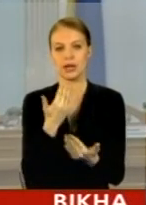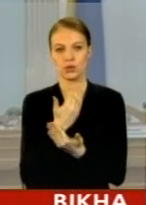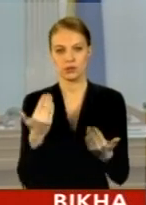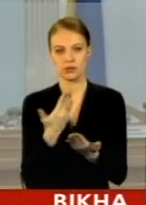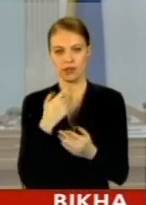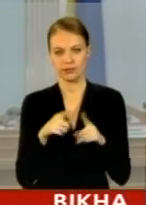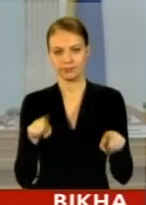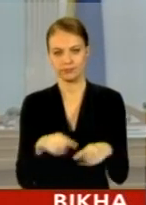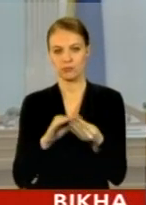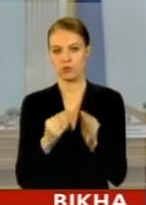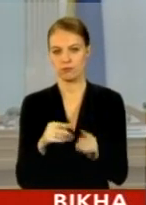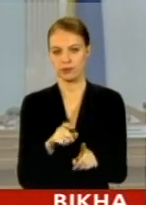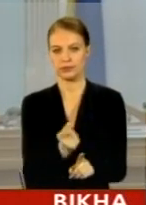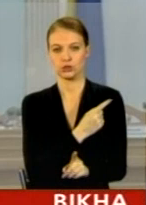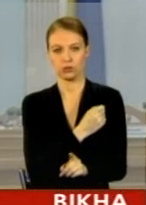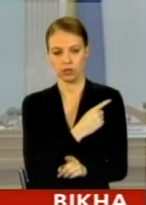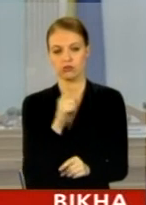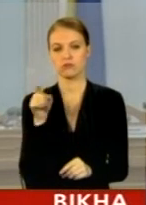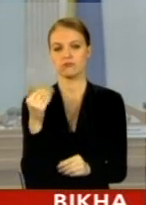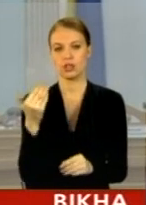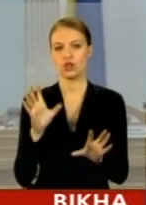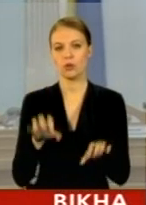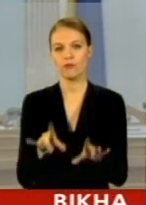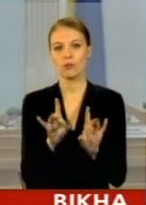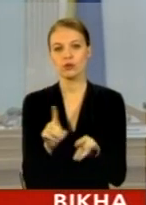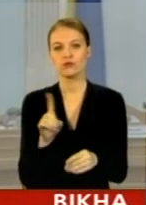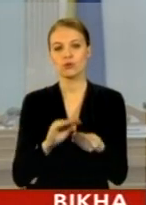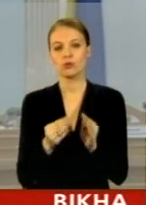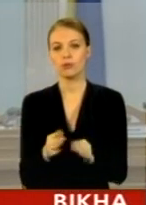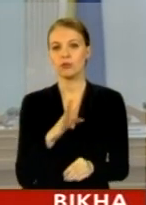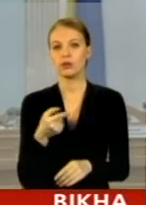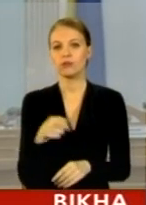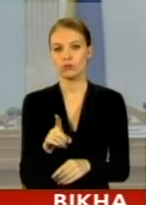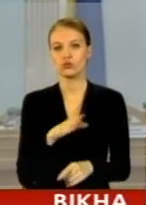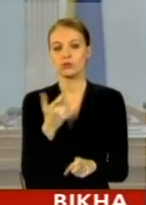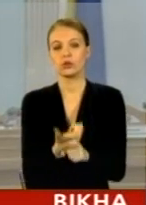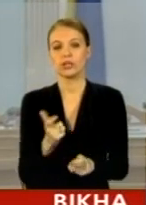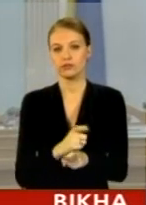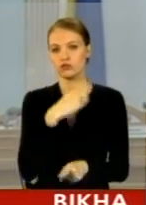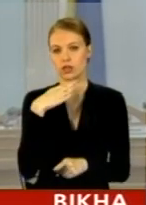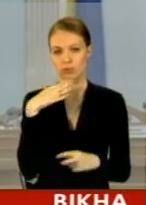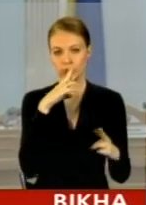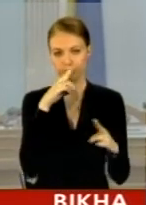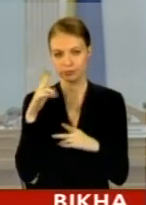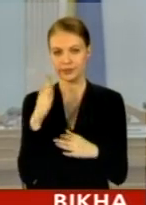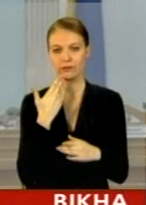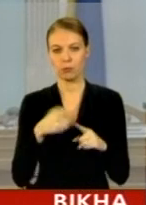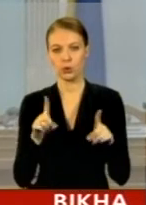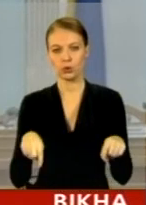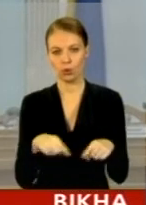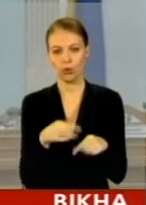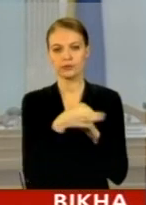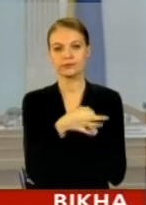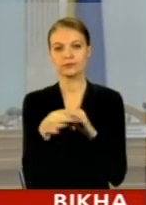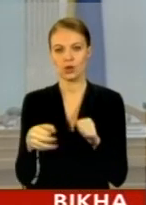протокол проблемний з Одещини. А тамтешній голова пояснив, що проблема була в тому, що було надзвичайно багато помилок у протоколах